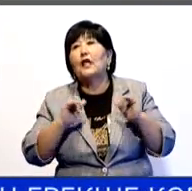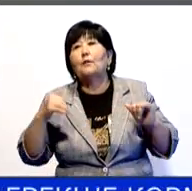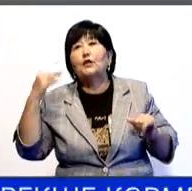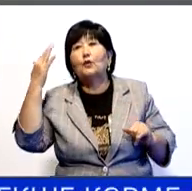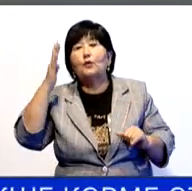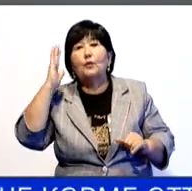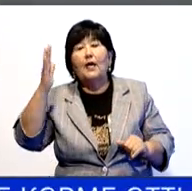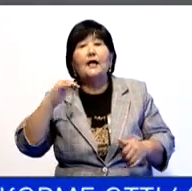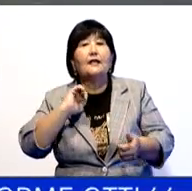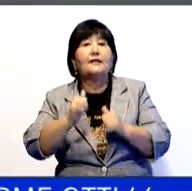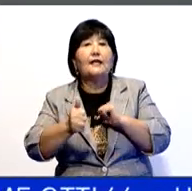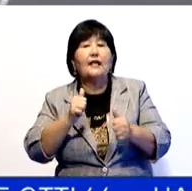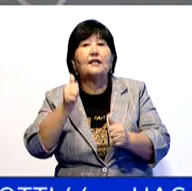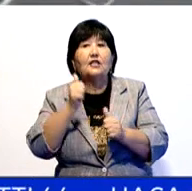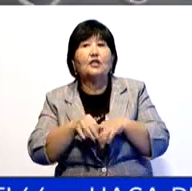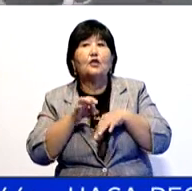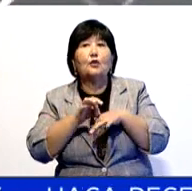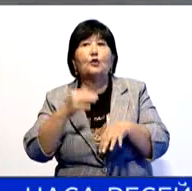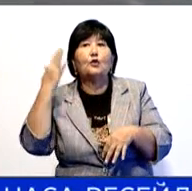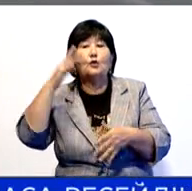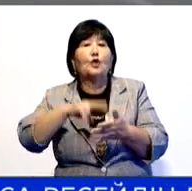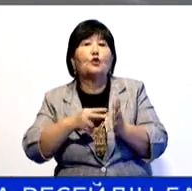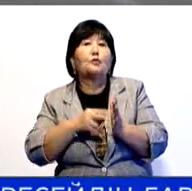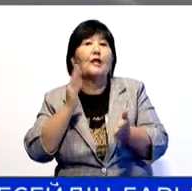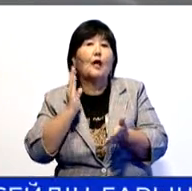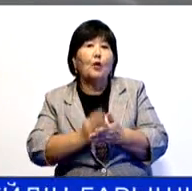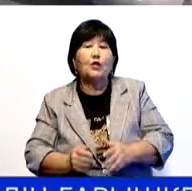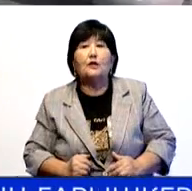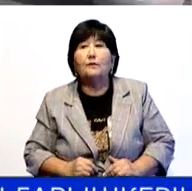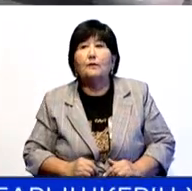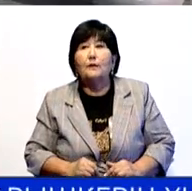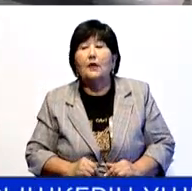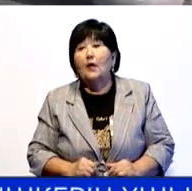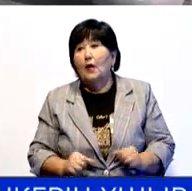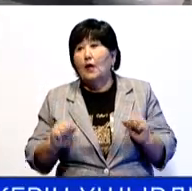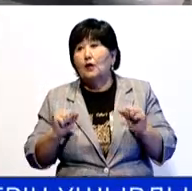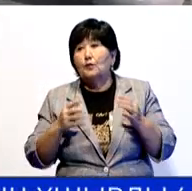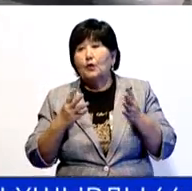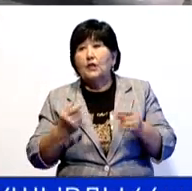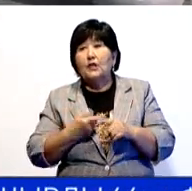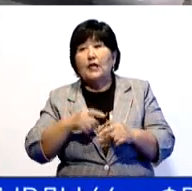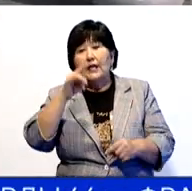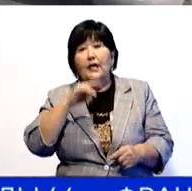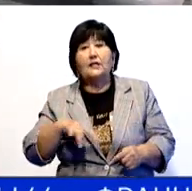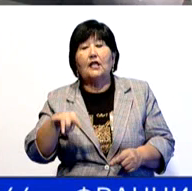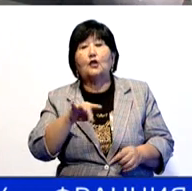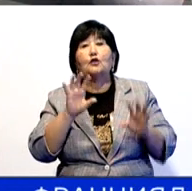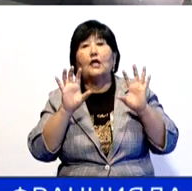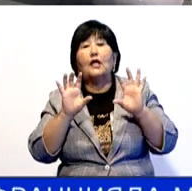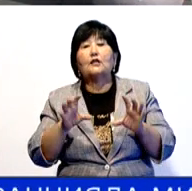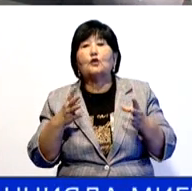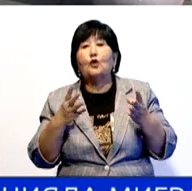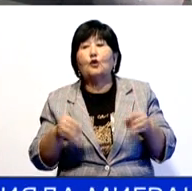бағытындағы сайыстарды жиі өткізуді жоспарлап отыр. Спорт күніне орай және Қазақстан Республикасының Конституция күніне